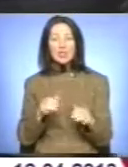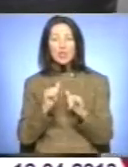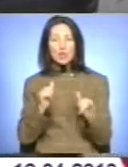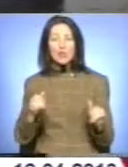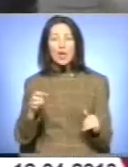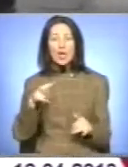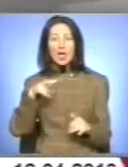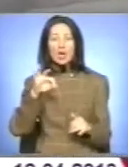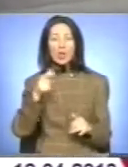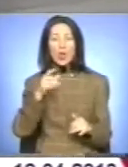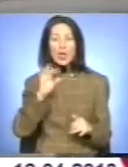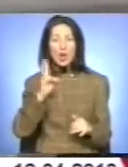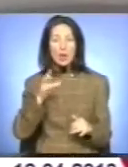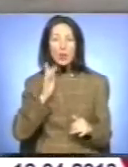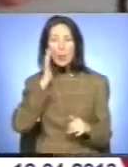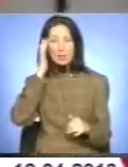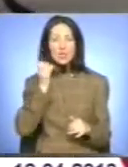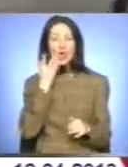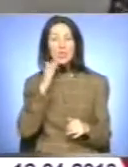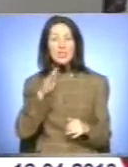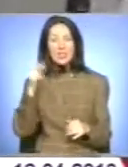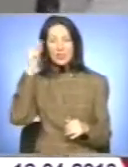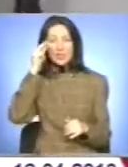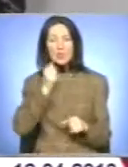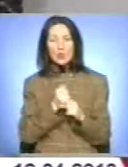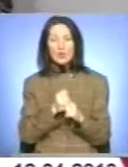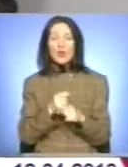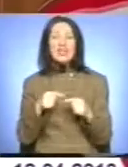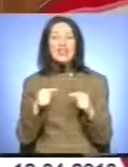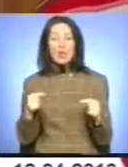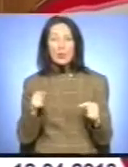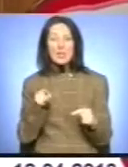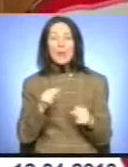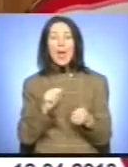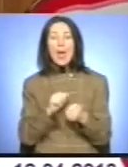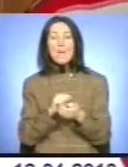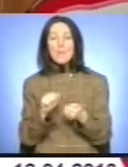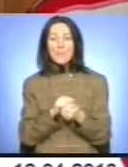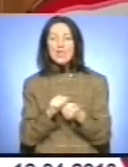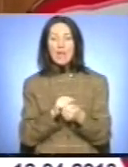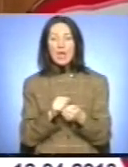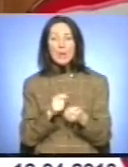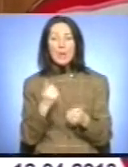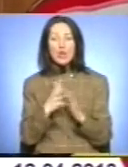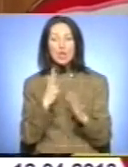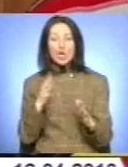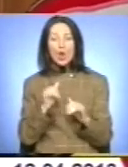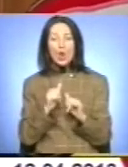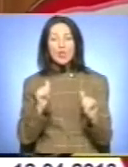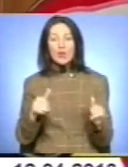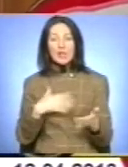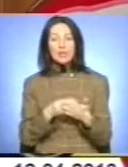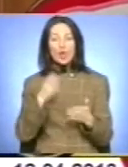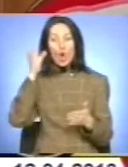Коли діти навчаються працювати з інструментами і з тими матеріалами, вони в першу чергу розвивають свої